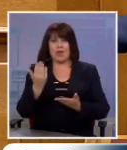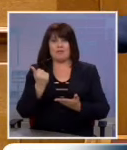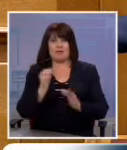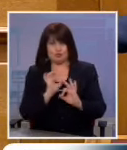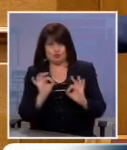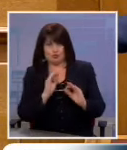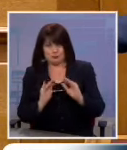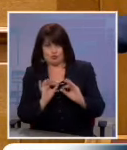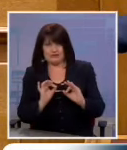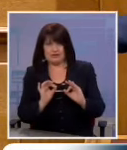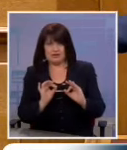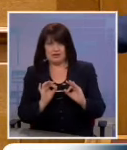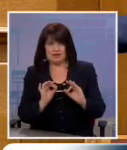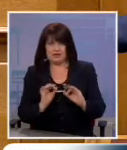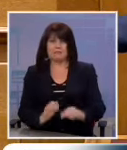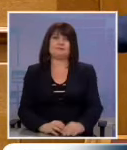τακτοποιήσει?